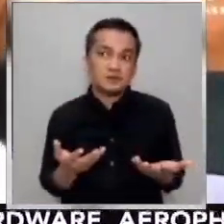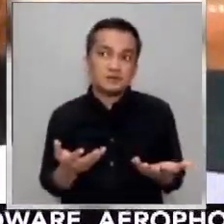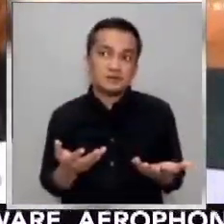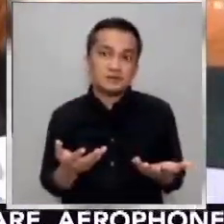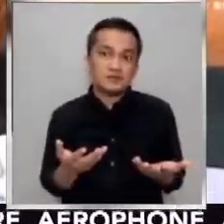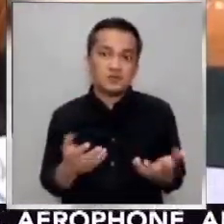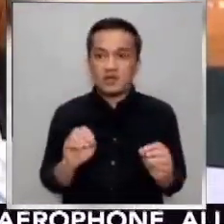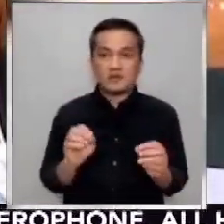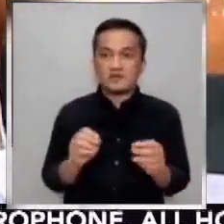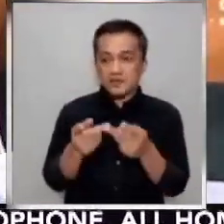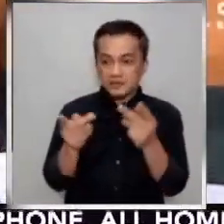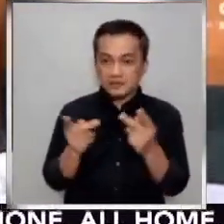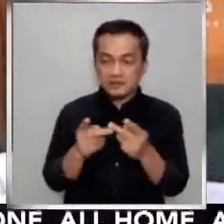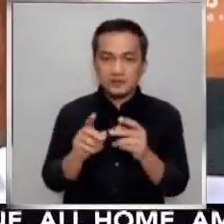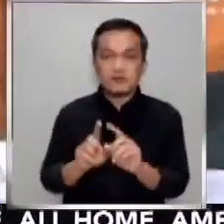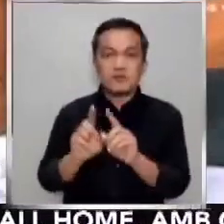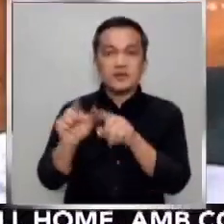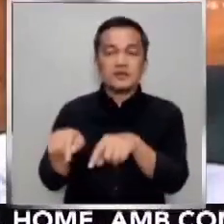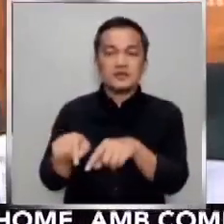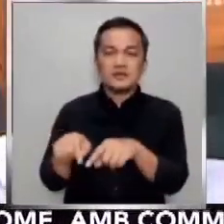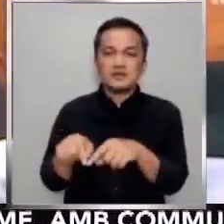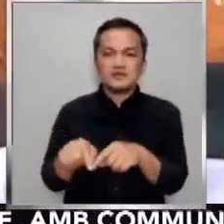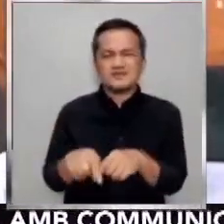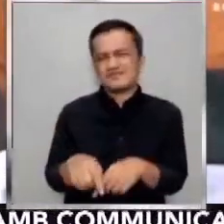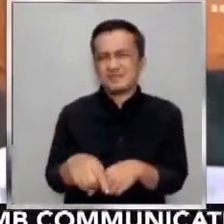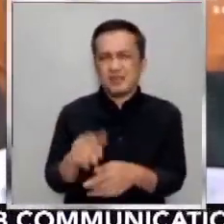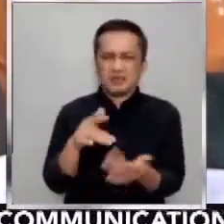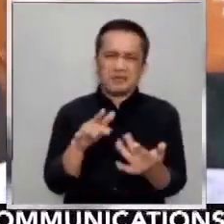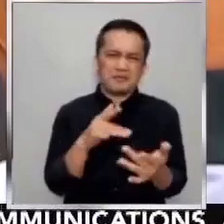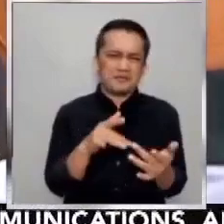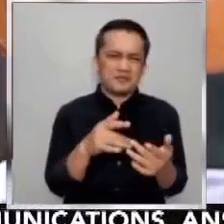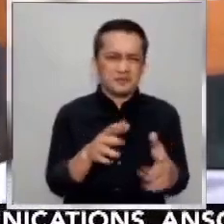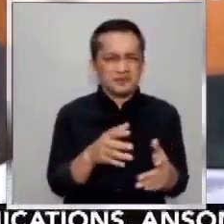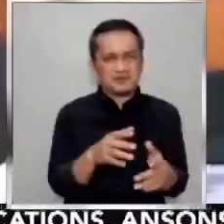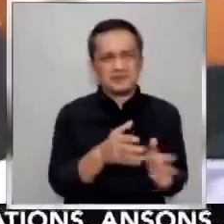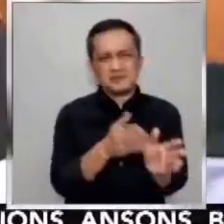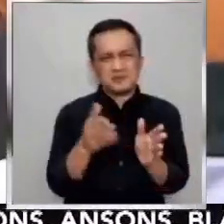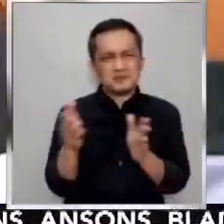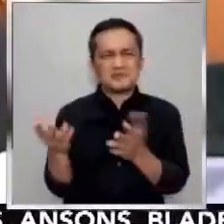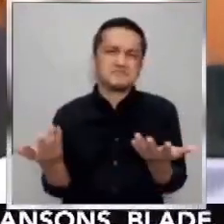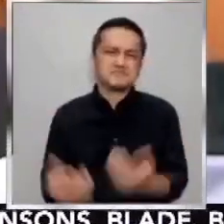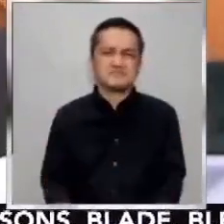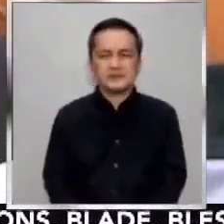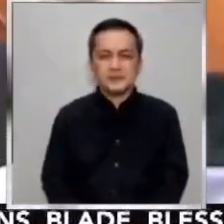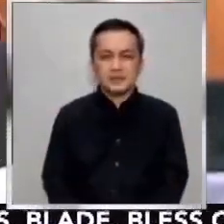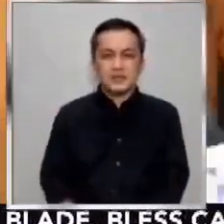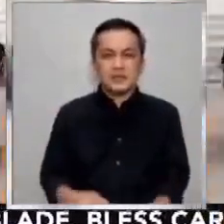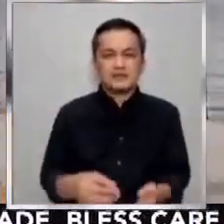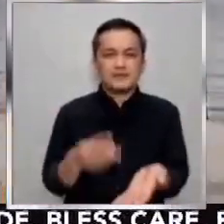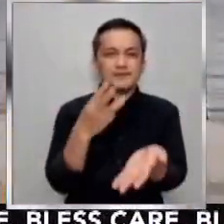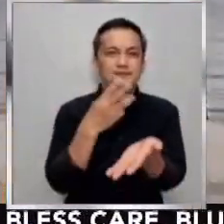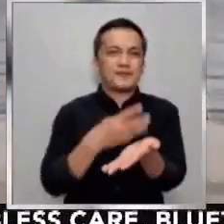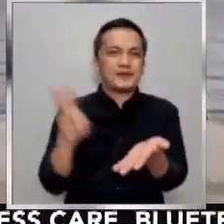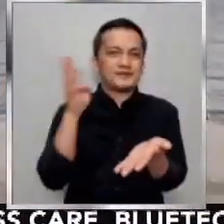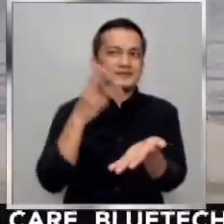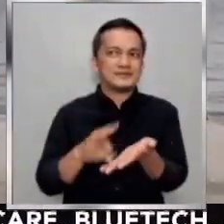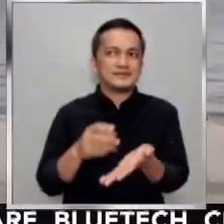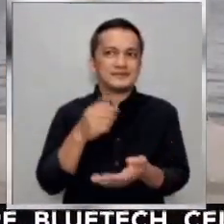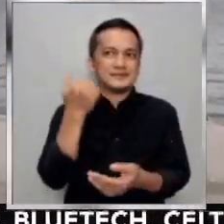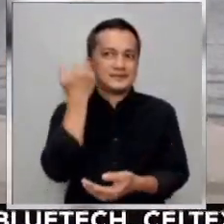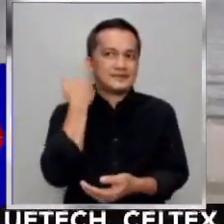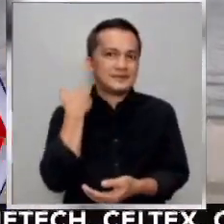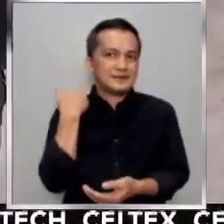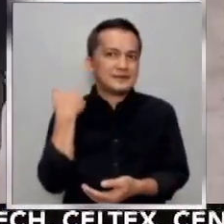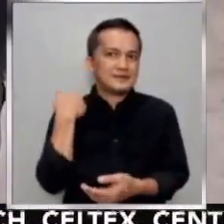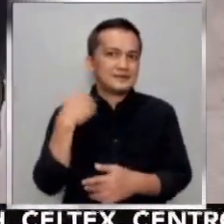pestohan, walang masyadong, parang iikot ka lang, dep store lang, so gastos lang sobra, hindi ka pa mag-enjoy. At kahit